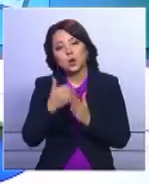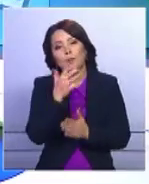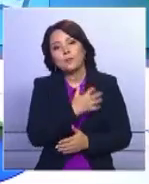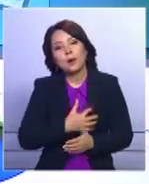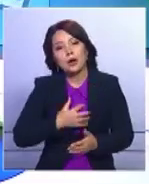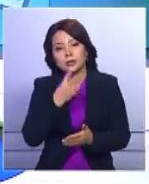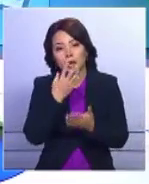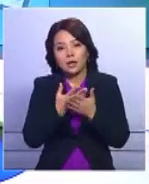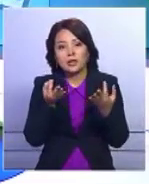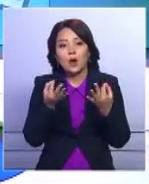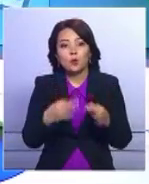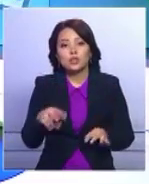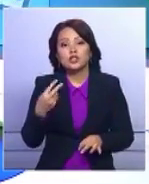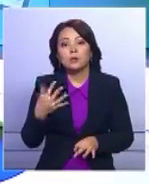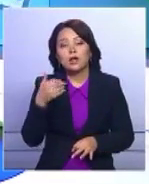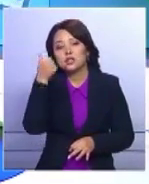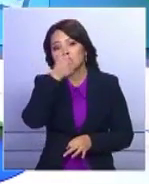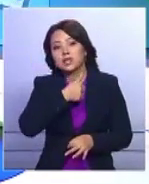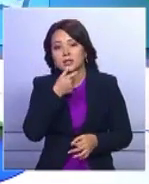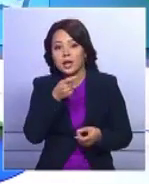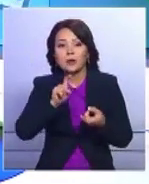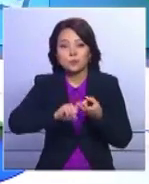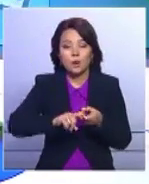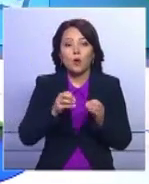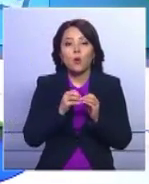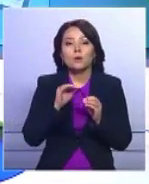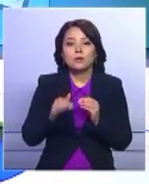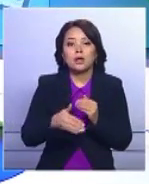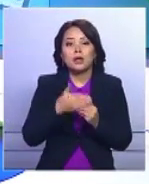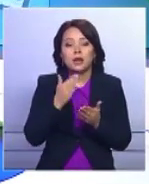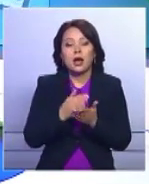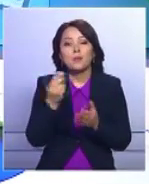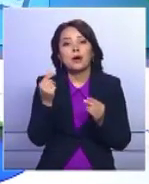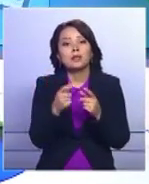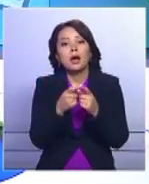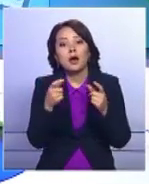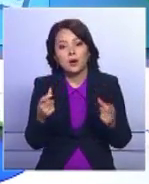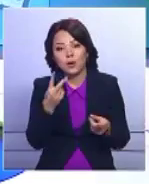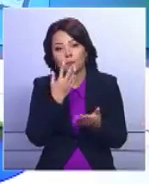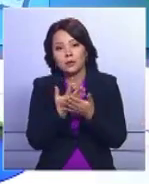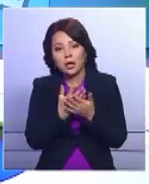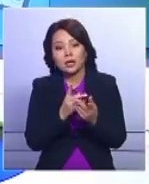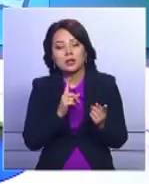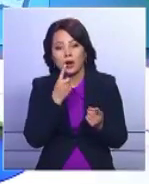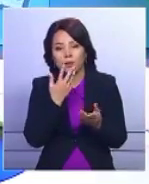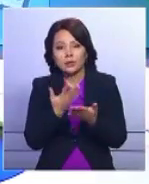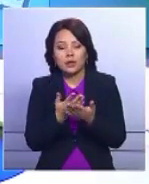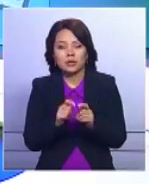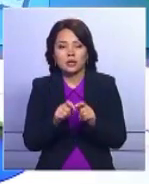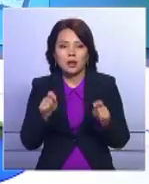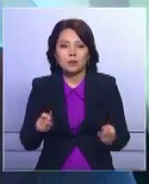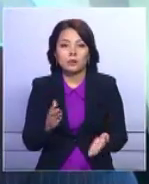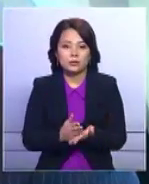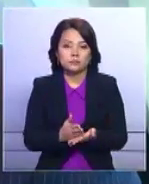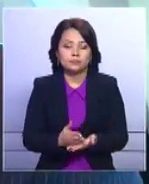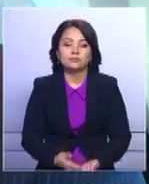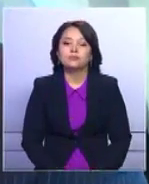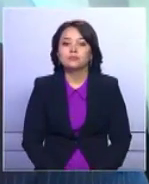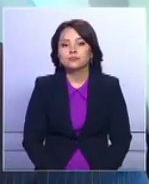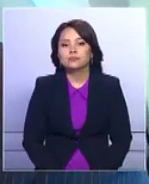Ал тәуелсіздіктің 25 жылдығына орай 10 мың банкноттық жарық көруі де кездейсоқтық емес.